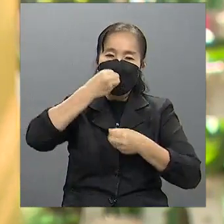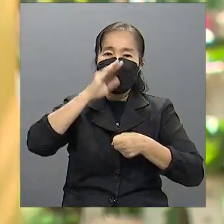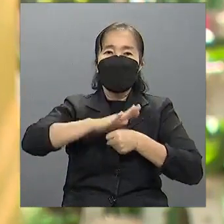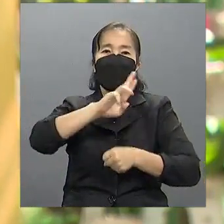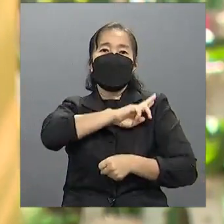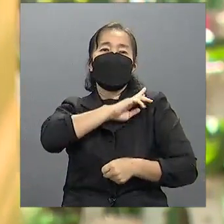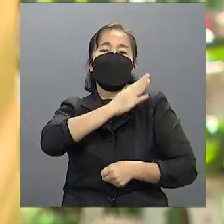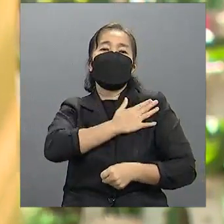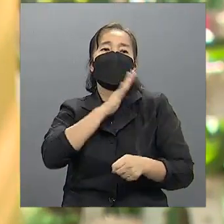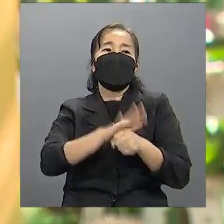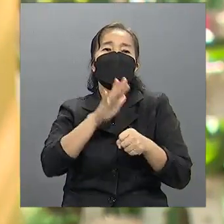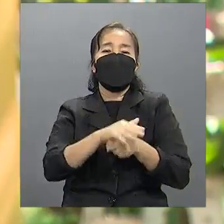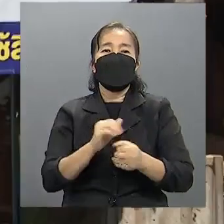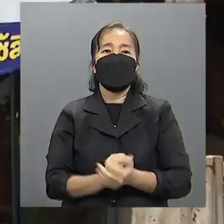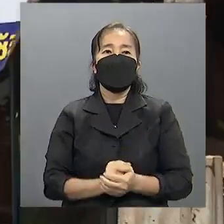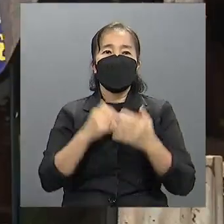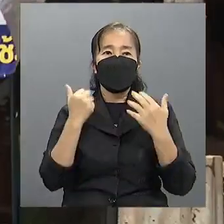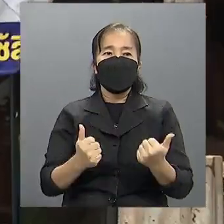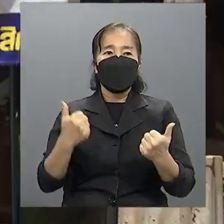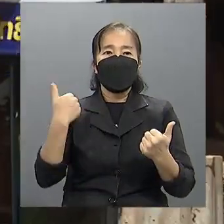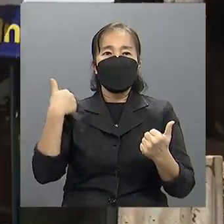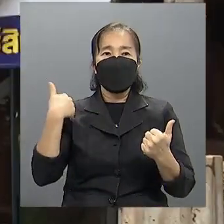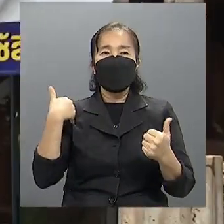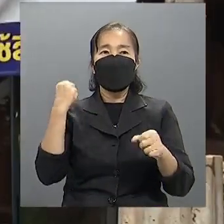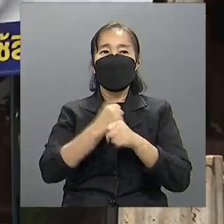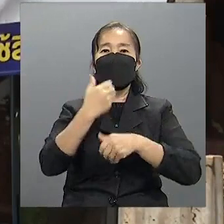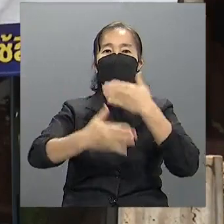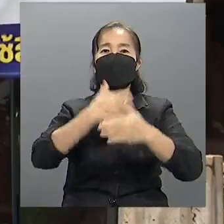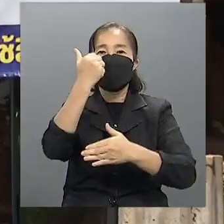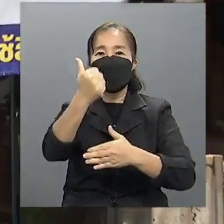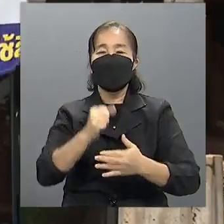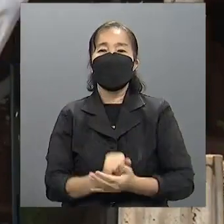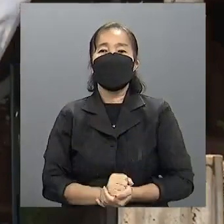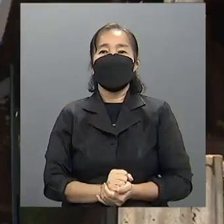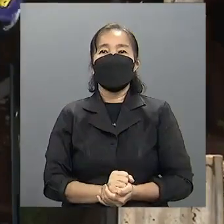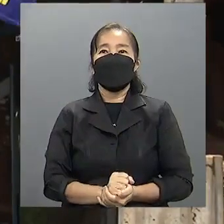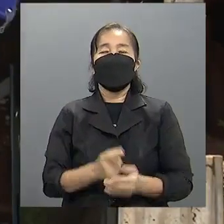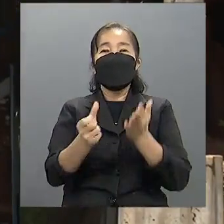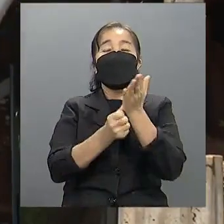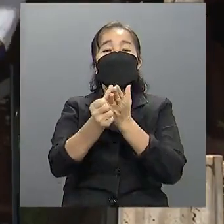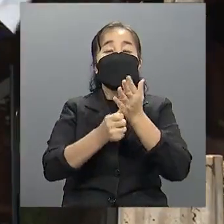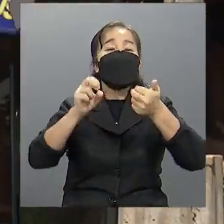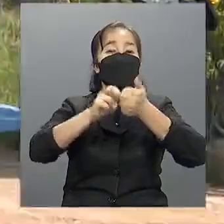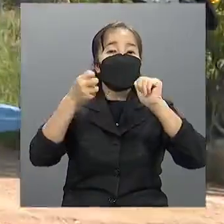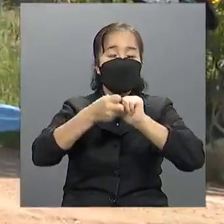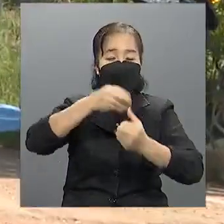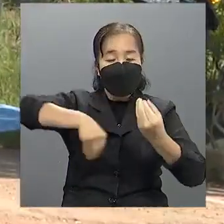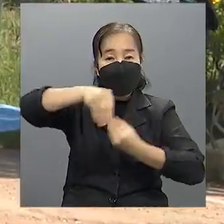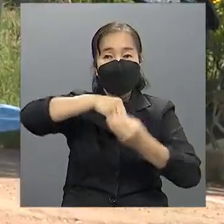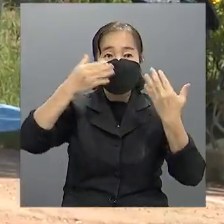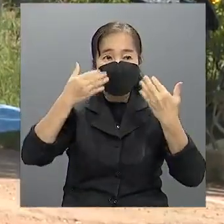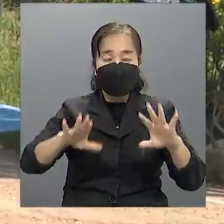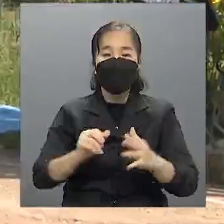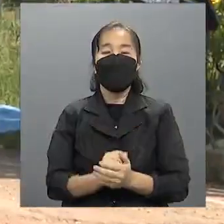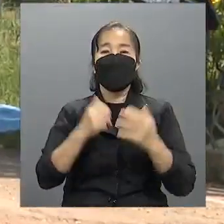ช้อ่ะส่วนน้อยที่จะขายได้อ่ะ นอกจากการแก้ปัญหาในเรื่องปากท้องชาวตำบลเขาเจ็ดลูกยังต้อง